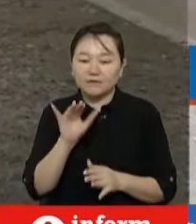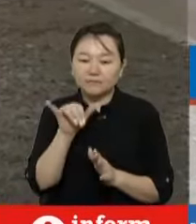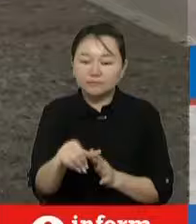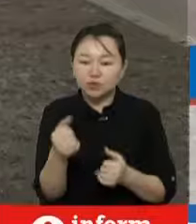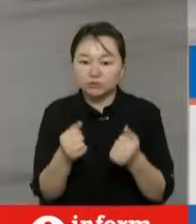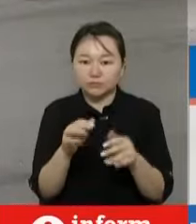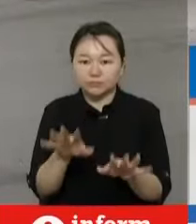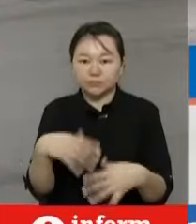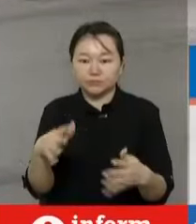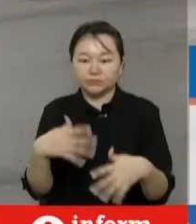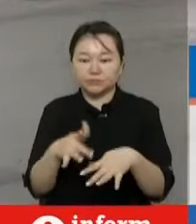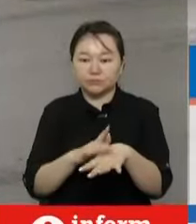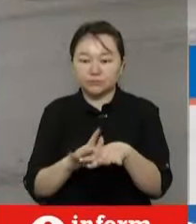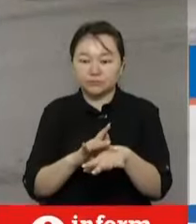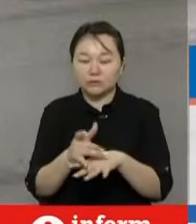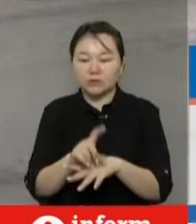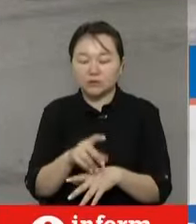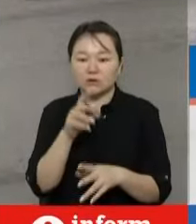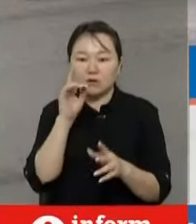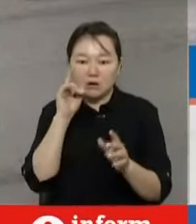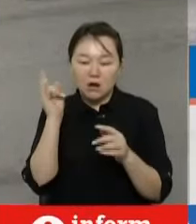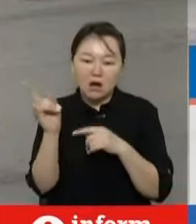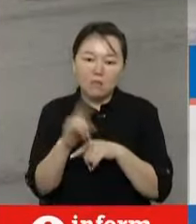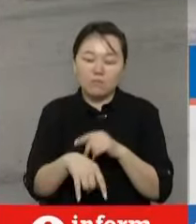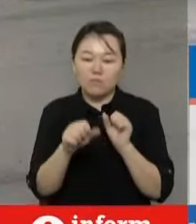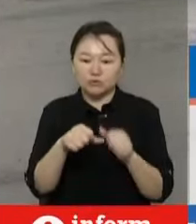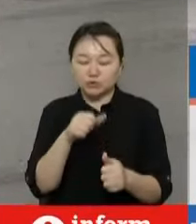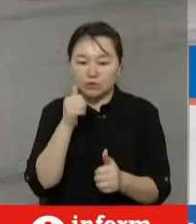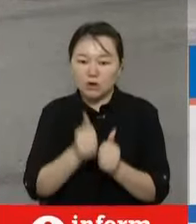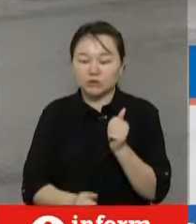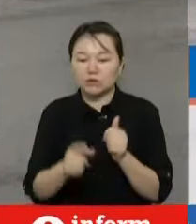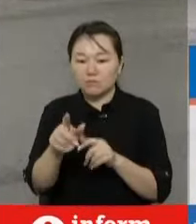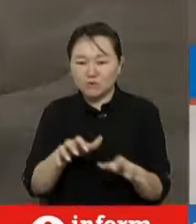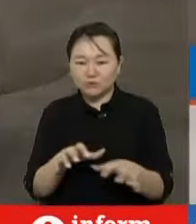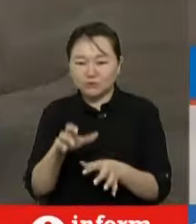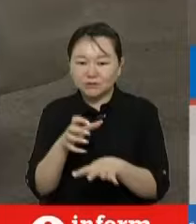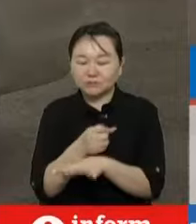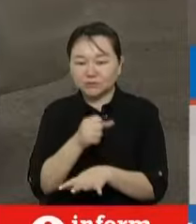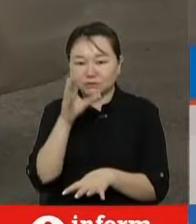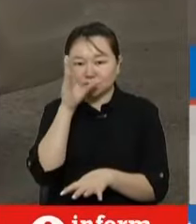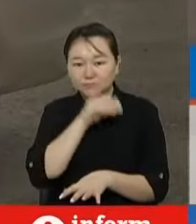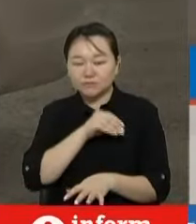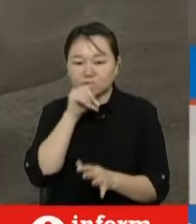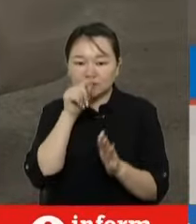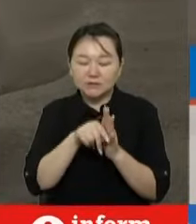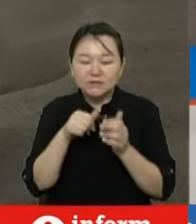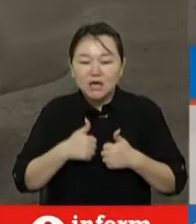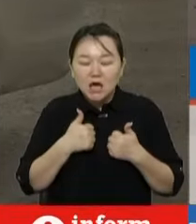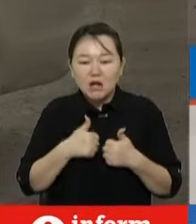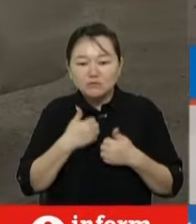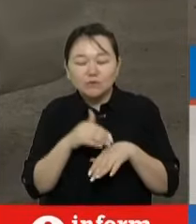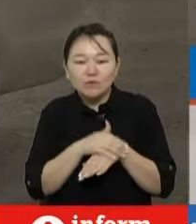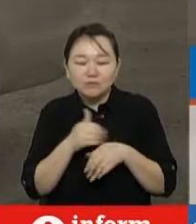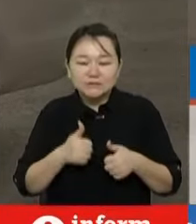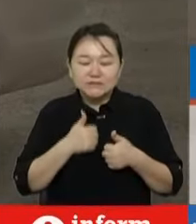там не оказалось. Психологи считают, что обмануться может каждый. Однако распознать мошенника можно. Эти люди стараются войти в доверие, очень доброжелательны